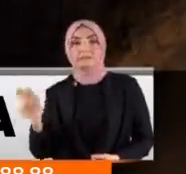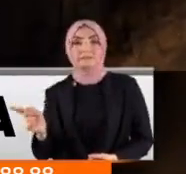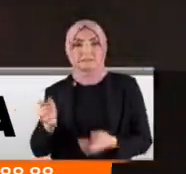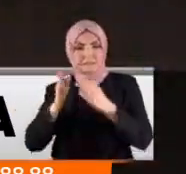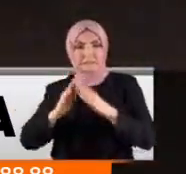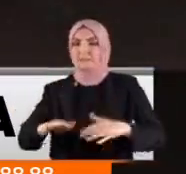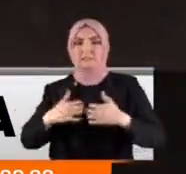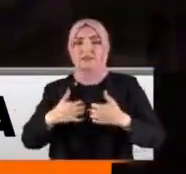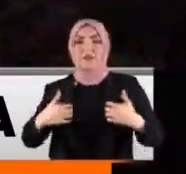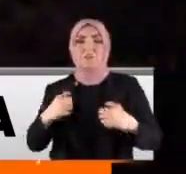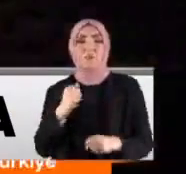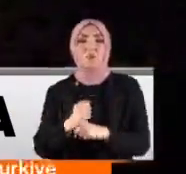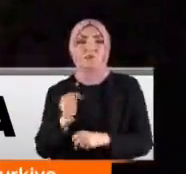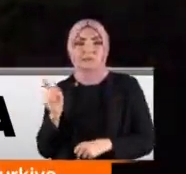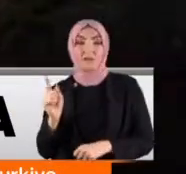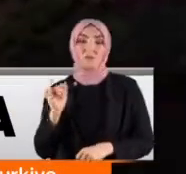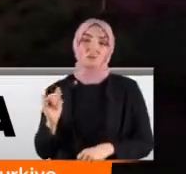olarak konumlandırılıyor.